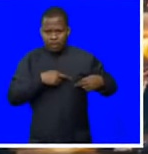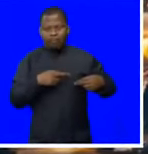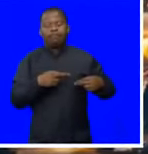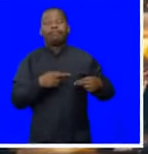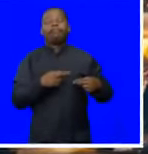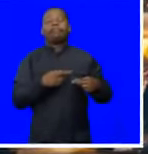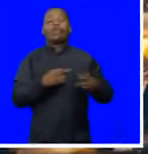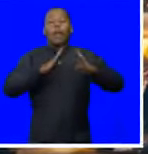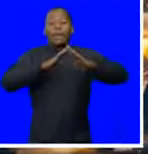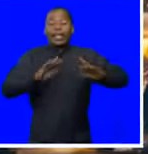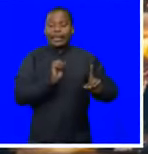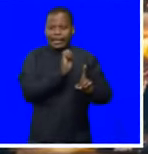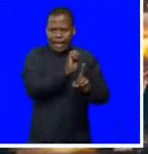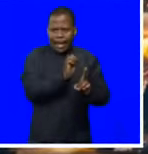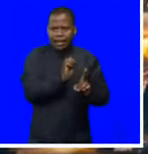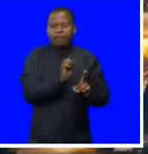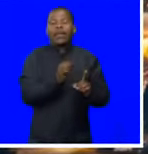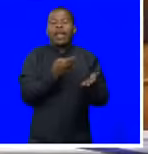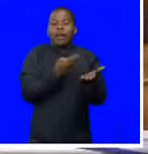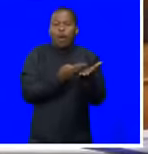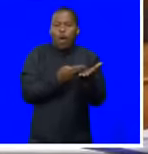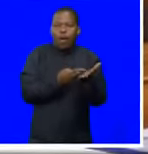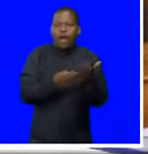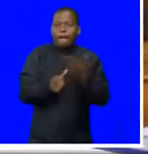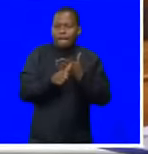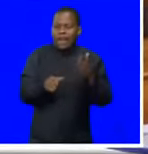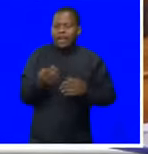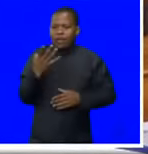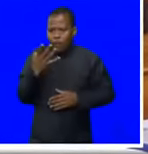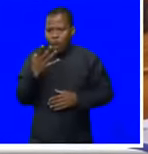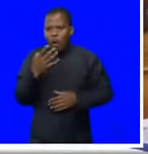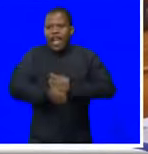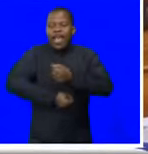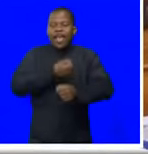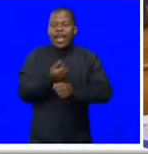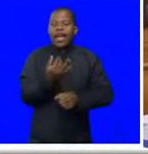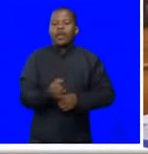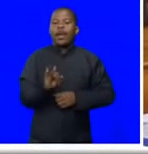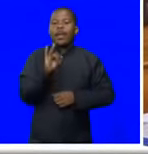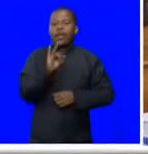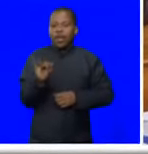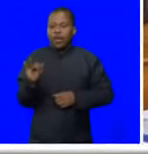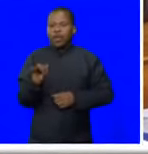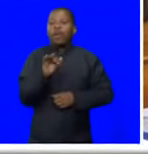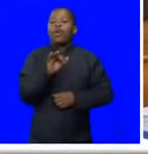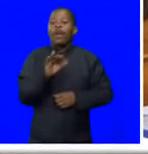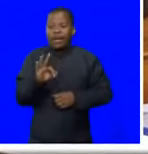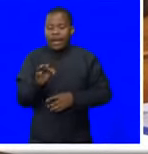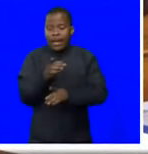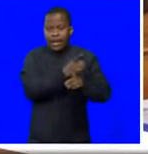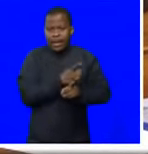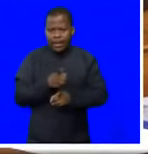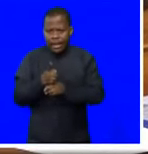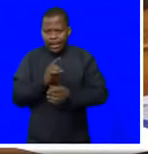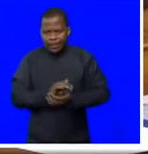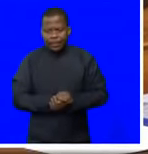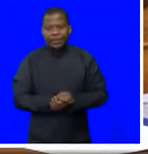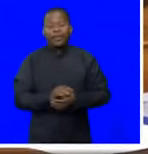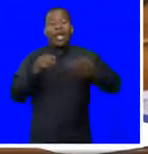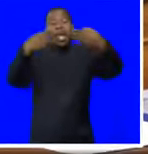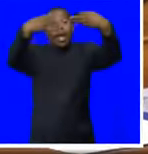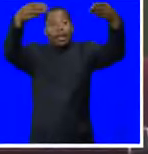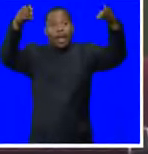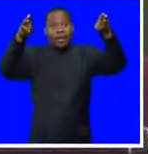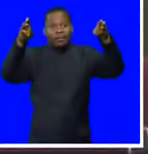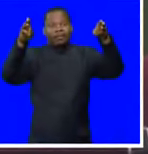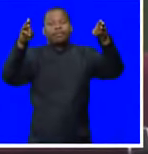wa 2022-2023. Indlu yabayesikhulunga lesibili ichubekile nemsebenzi wekutsingitsa imibiko yokusebenza